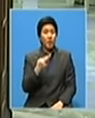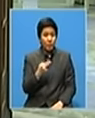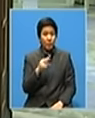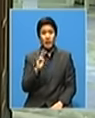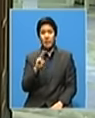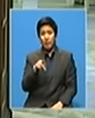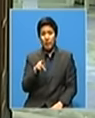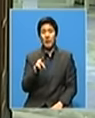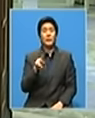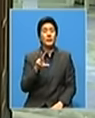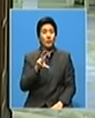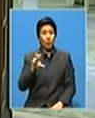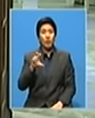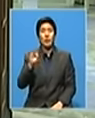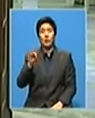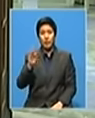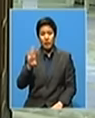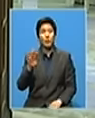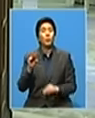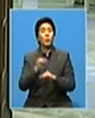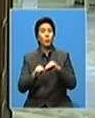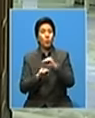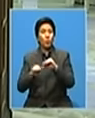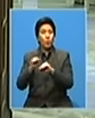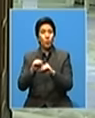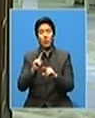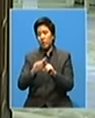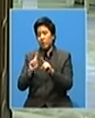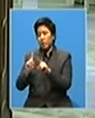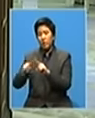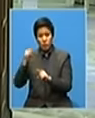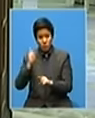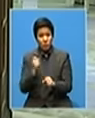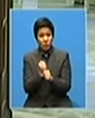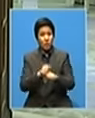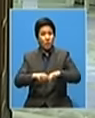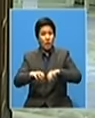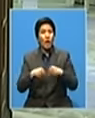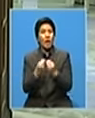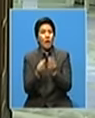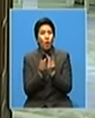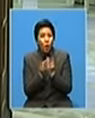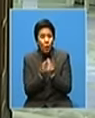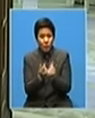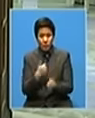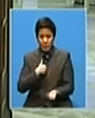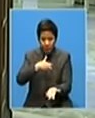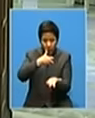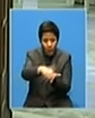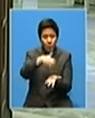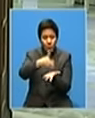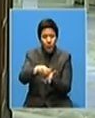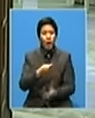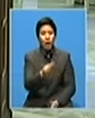97,343 โครงการและงานต่างๆที่อยู่ในแผนเราจะเร่งดำเนินการให้เกิดเป็นรูปธรรมโดยเร็วผมก็จะมาเล่าความก้าวหน้าต่